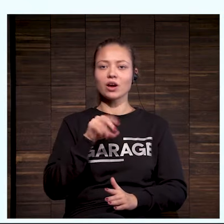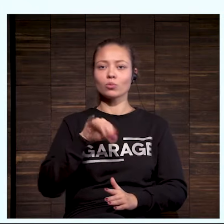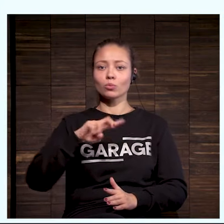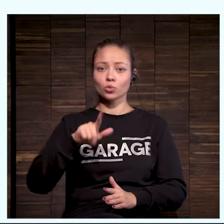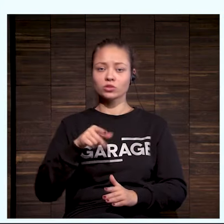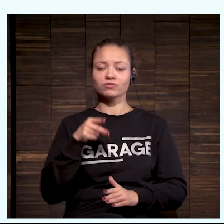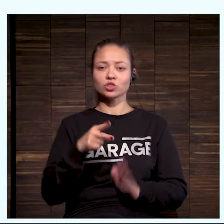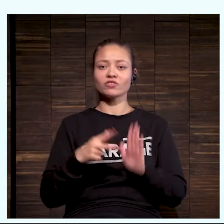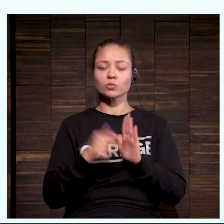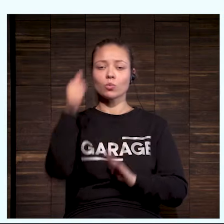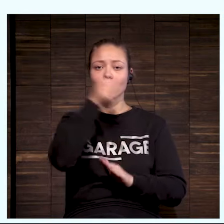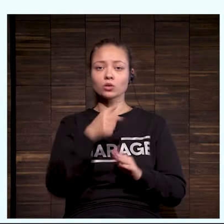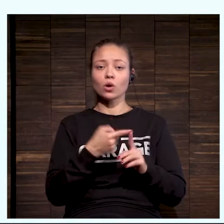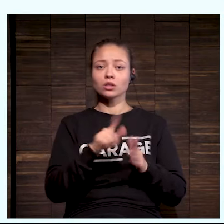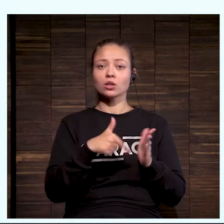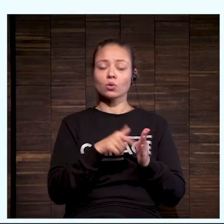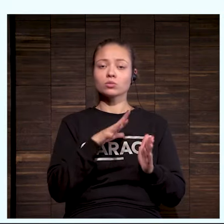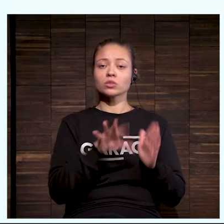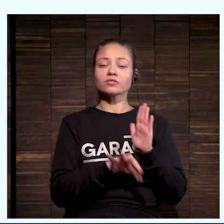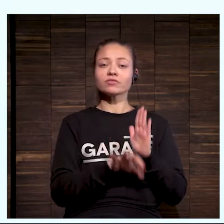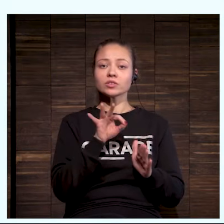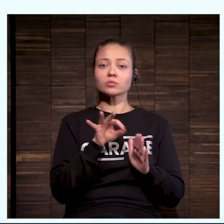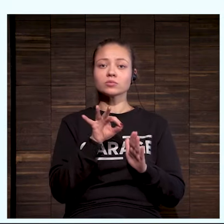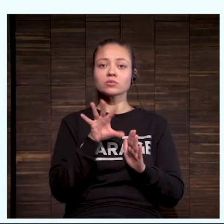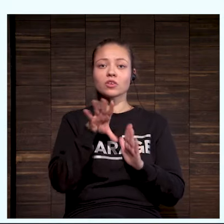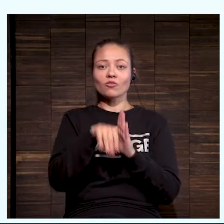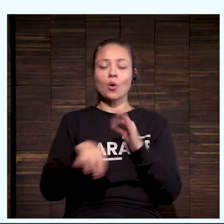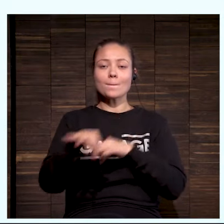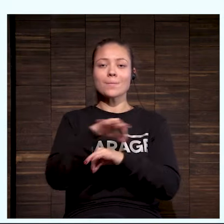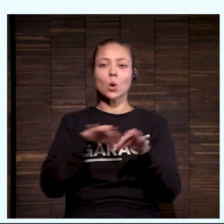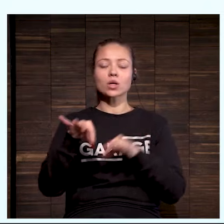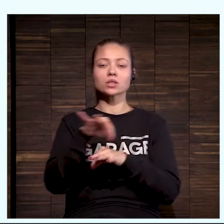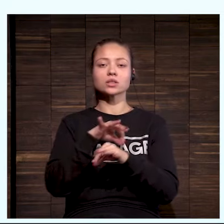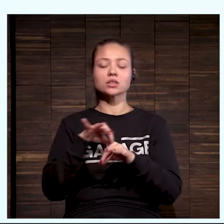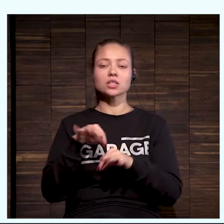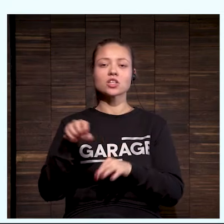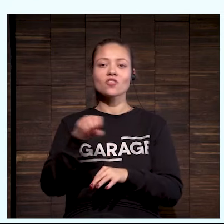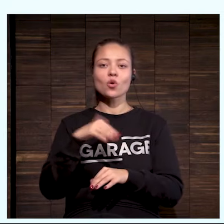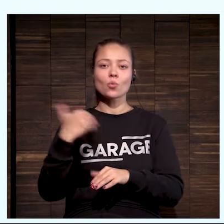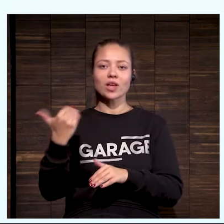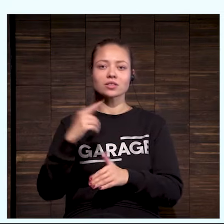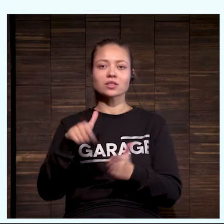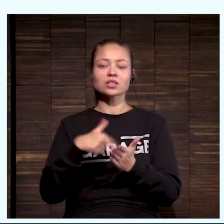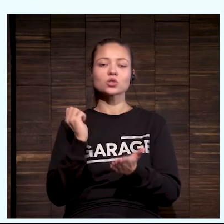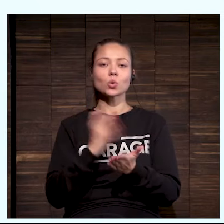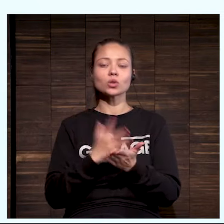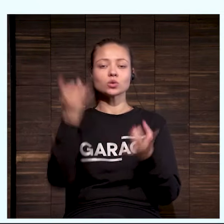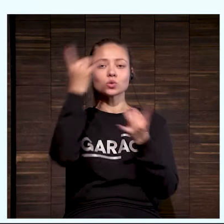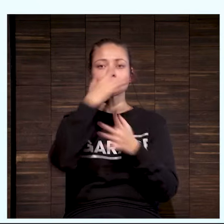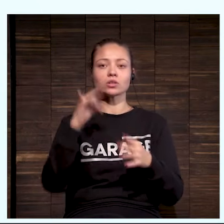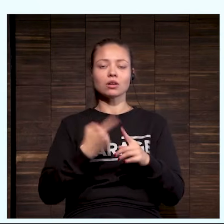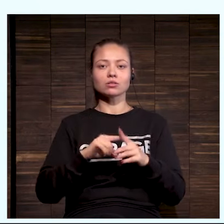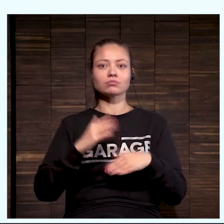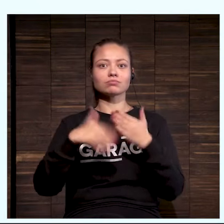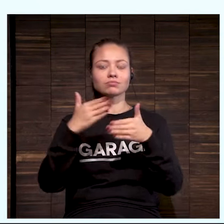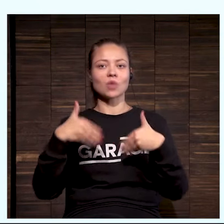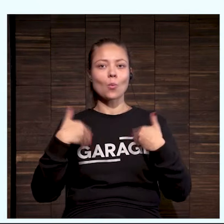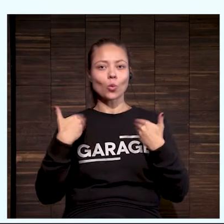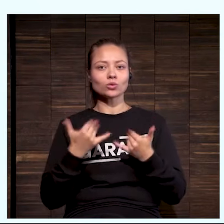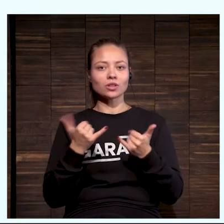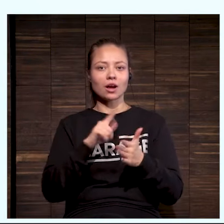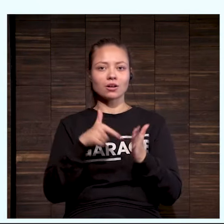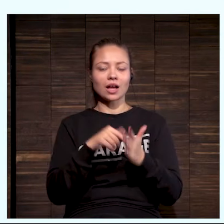избран в проекте европейские европейской столицы культуры и это пошло на пользу оливер полю как